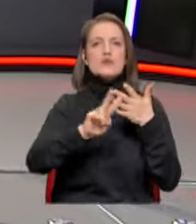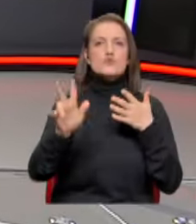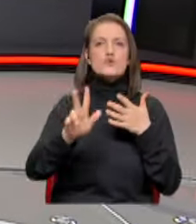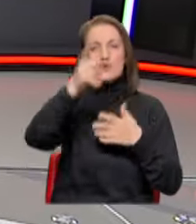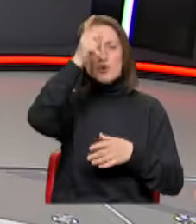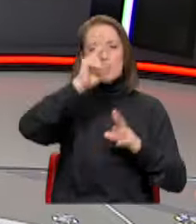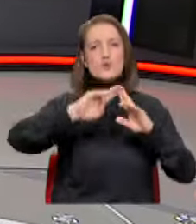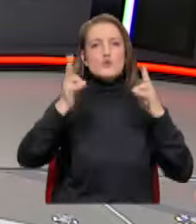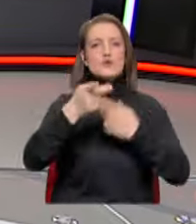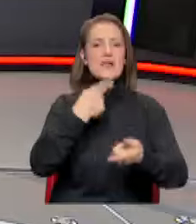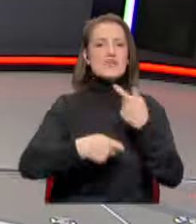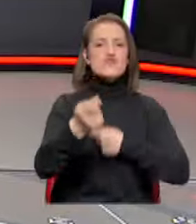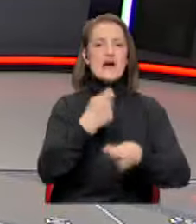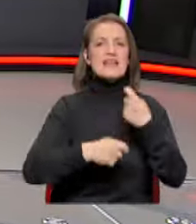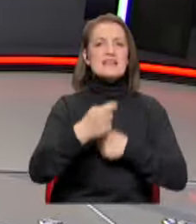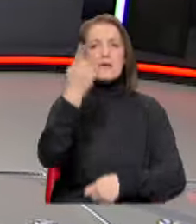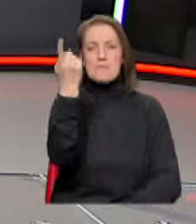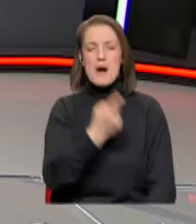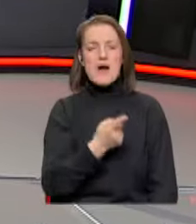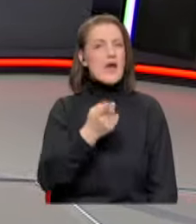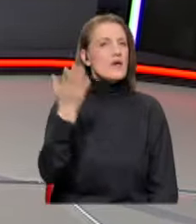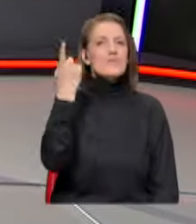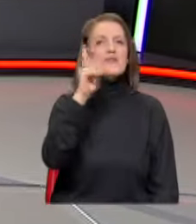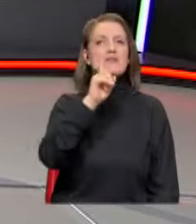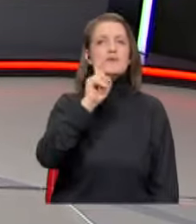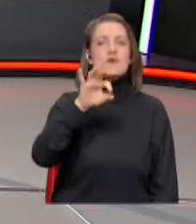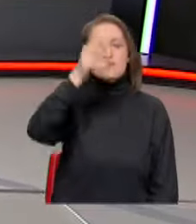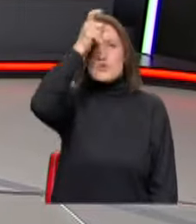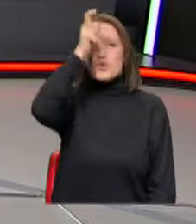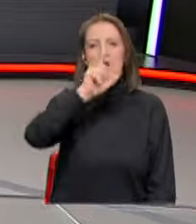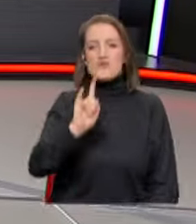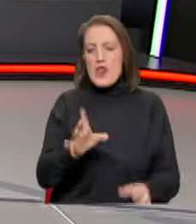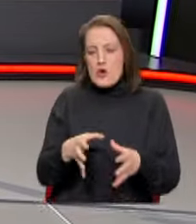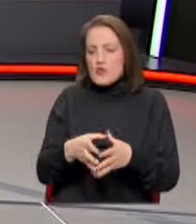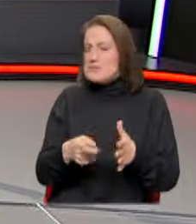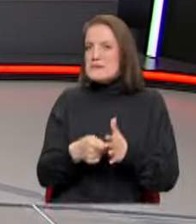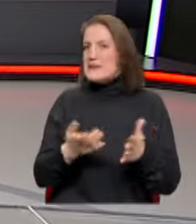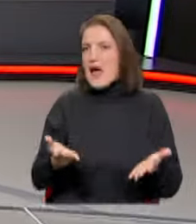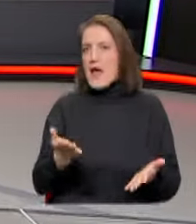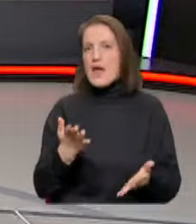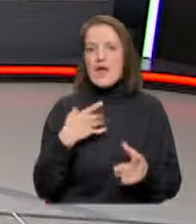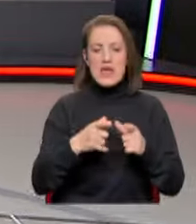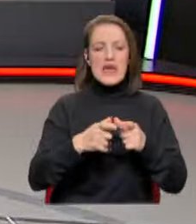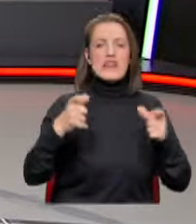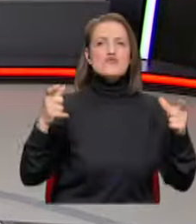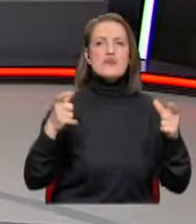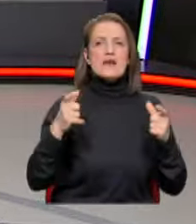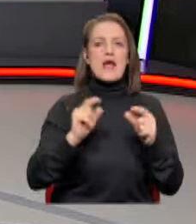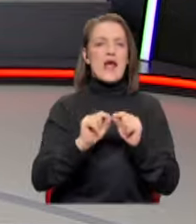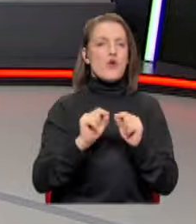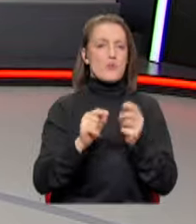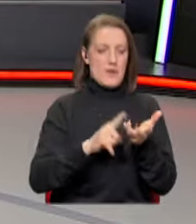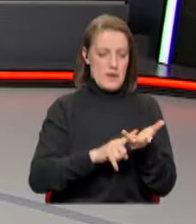aldığımız pay 1980 öncesine dönmüş durumda Türkiye şöyle gruplandırılan size söyleyeyim Gelişmekte olan